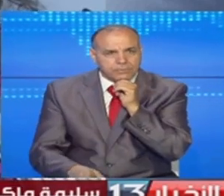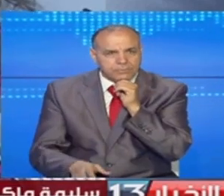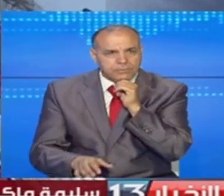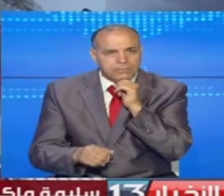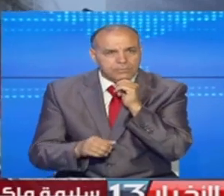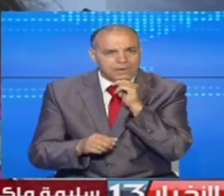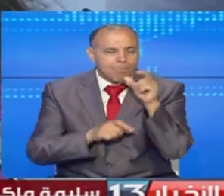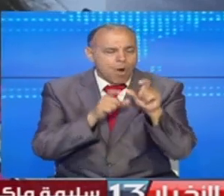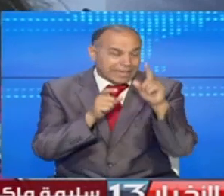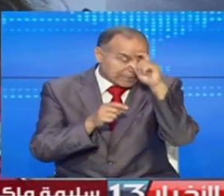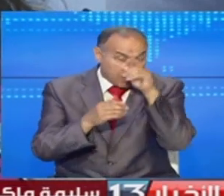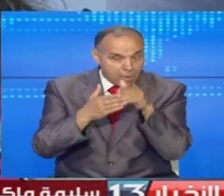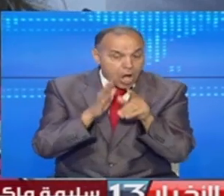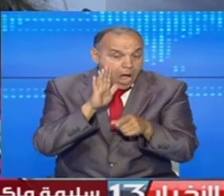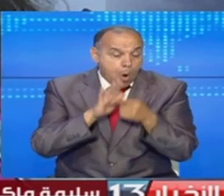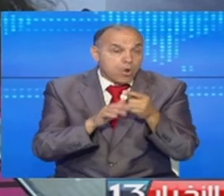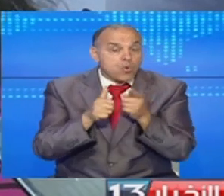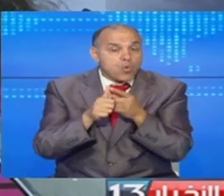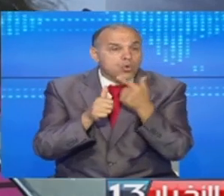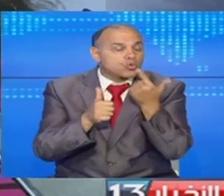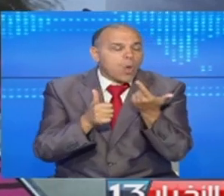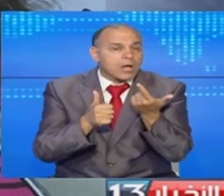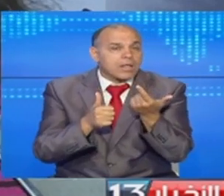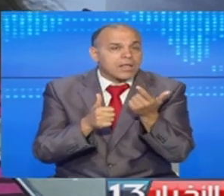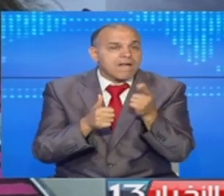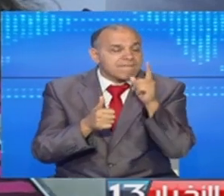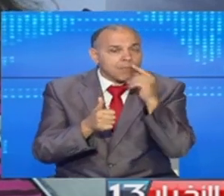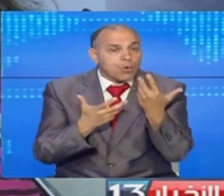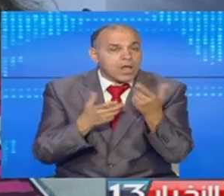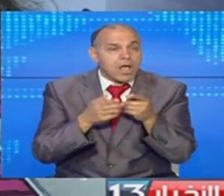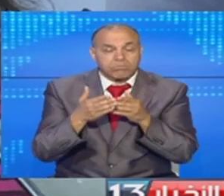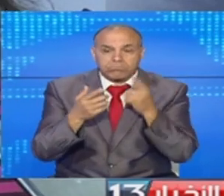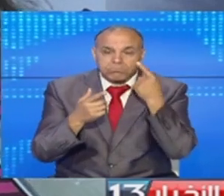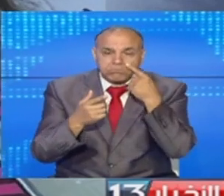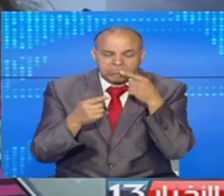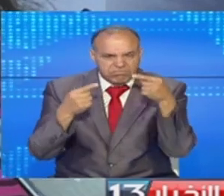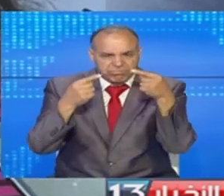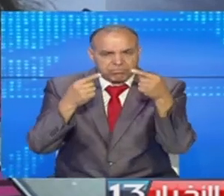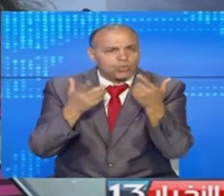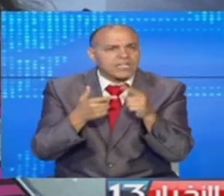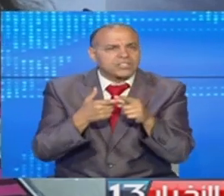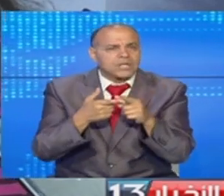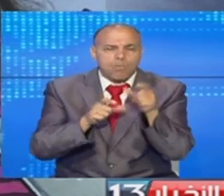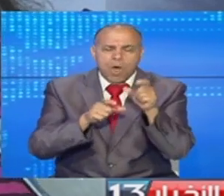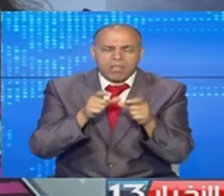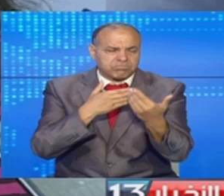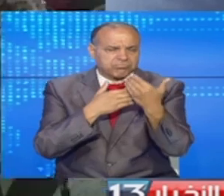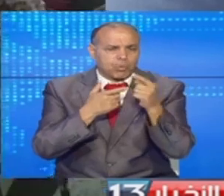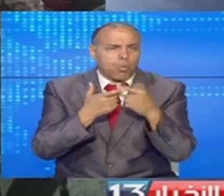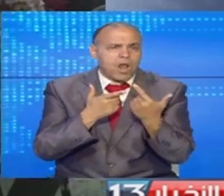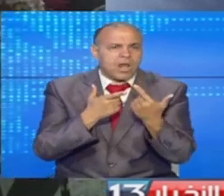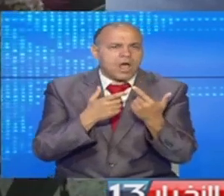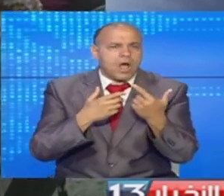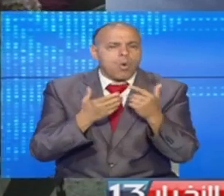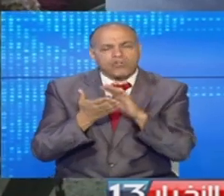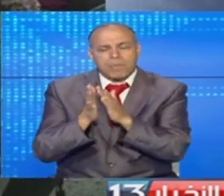من المواطنين. شوفوا احنا اولويات حاجات من الاولويه للمنطقه نلقاو معناتها تعارض من قبل معناتها المواطنين والا من قبل